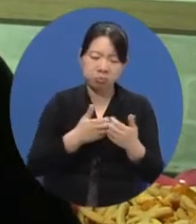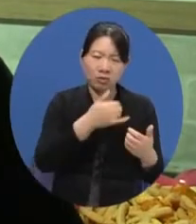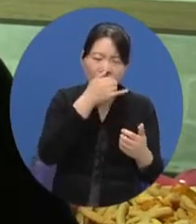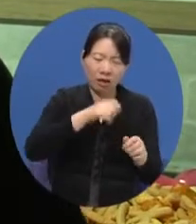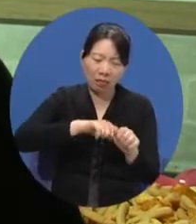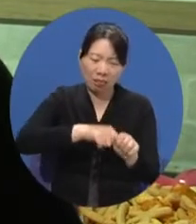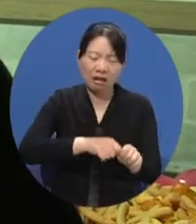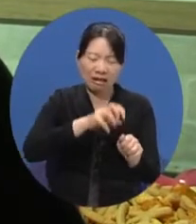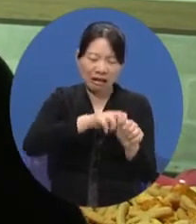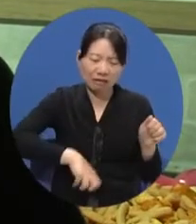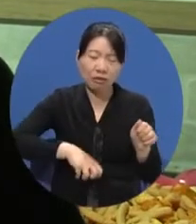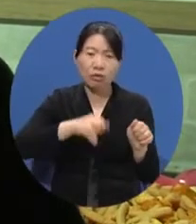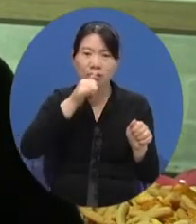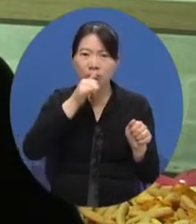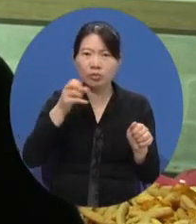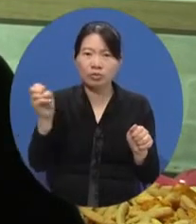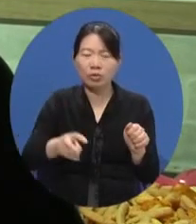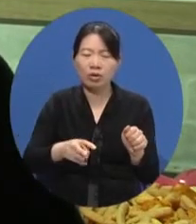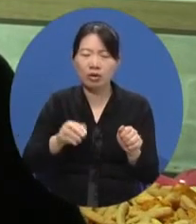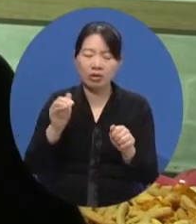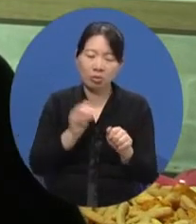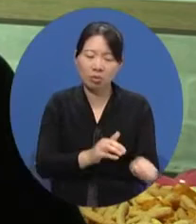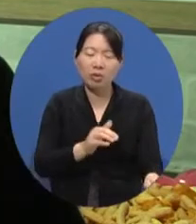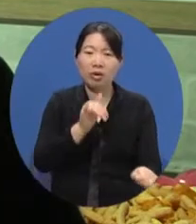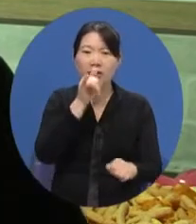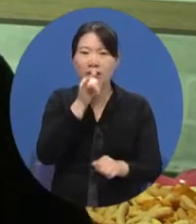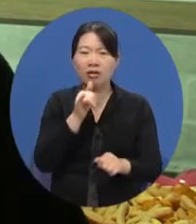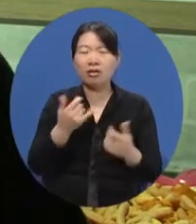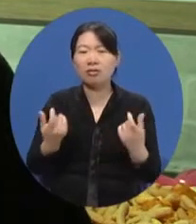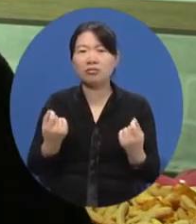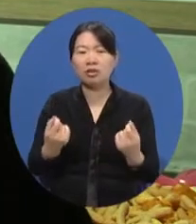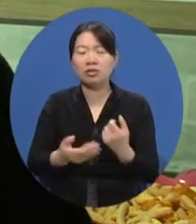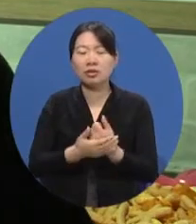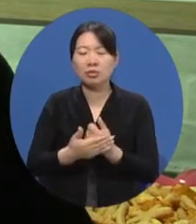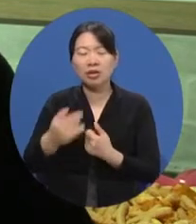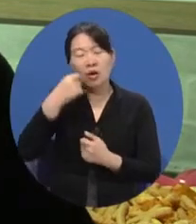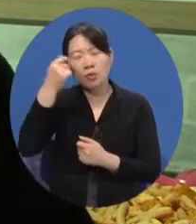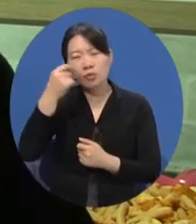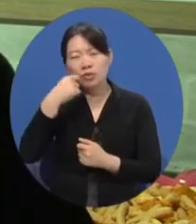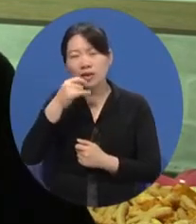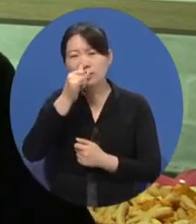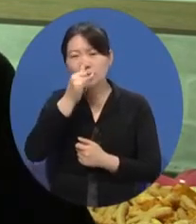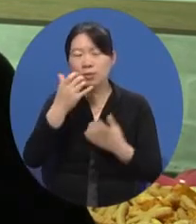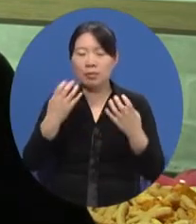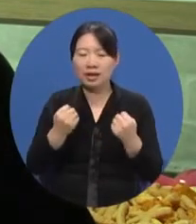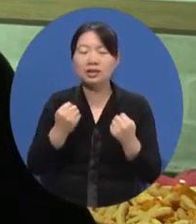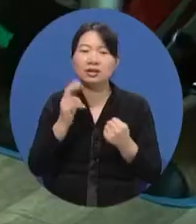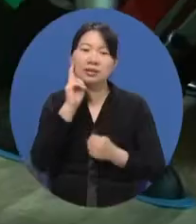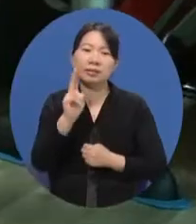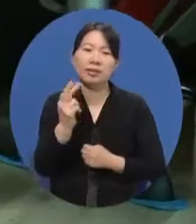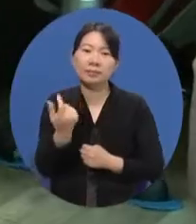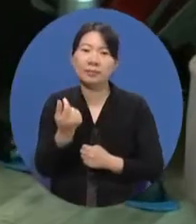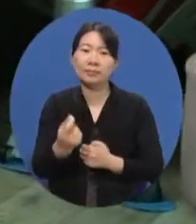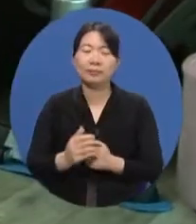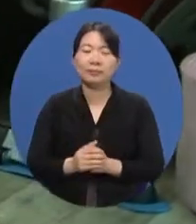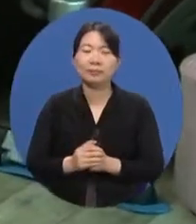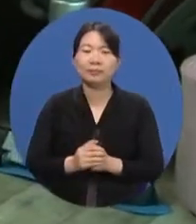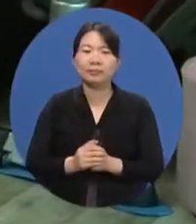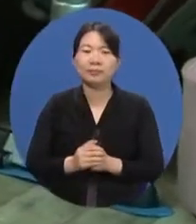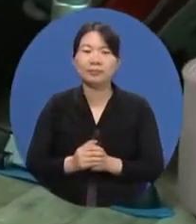꼬집고 할퀴거나 아니면 이렇게 툭 때리거나 이렇게 하고 가가지고 얘를 울리고 그렇게 많이 그러거든요.